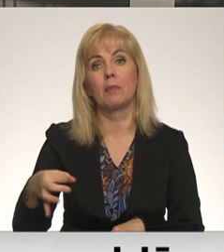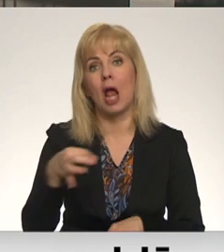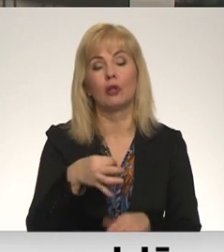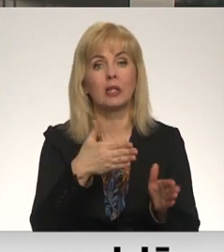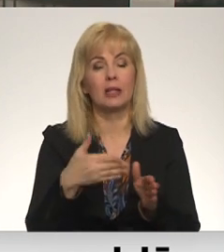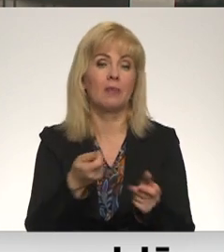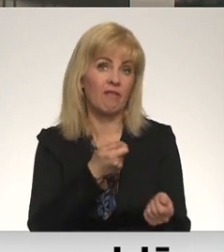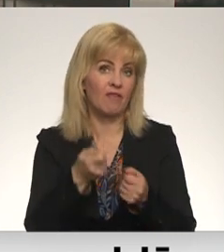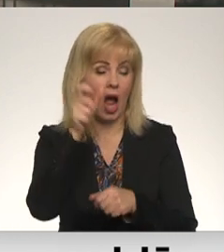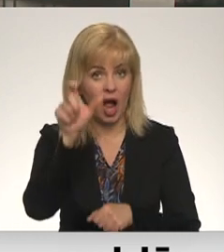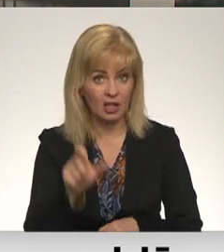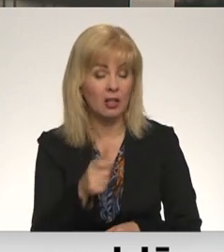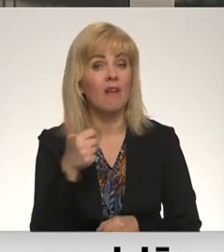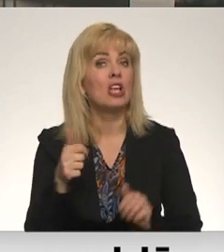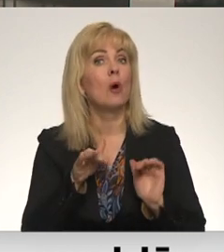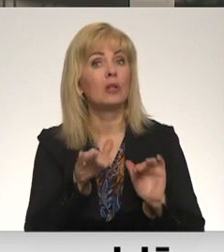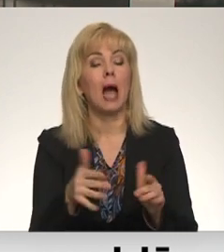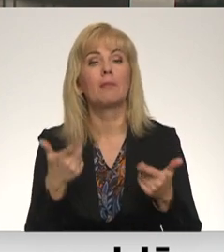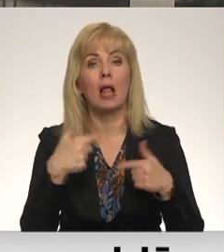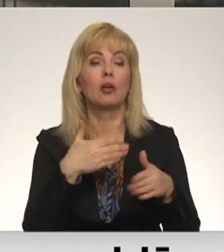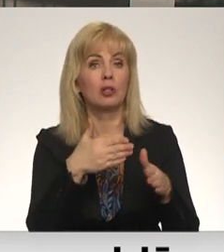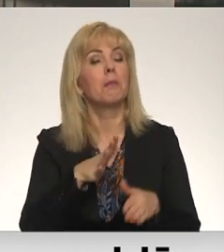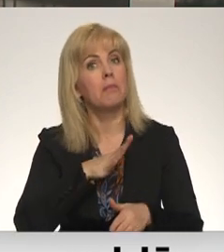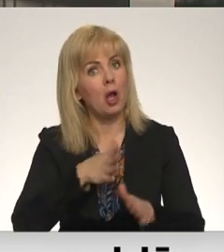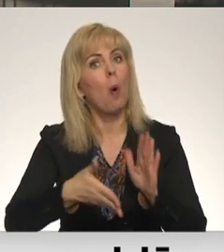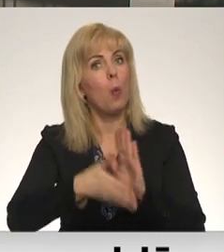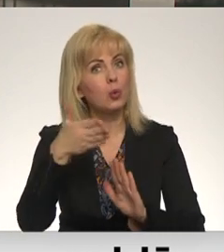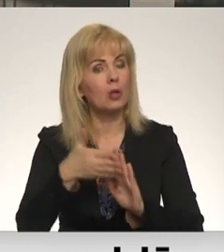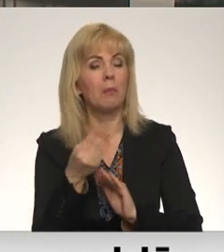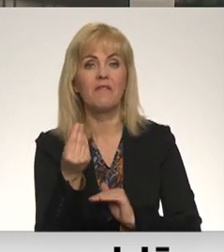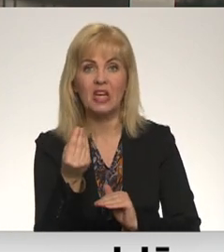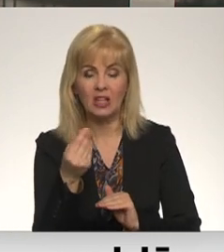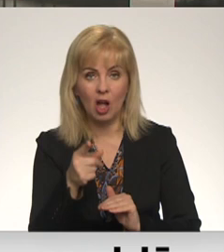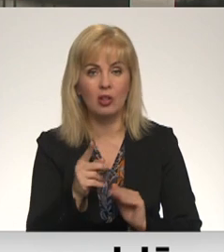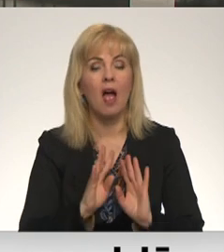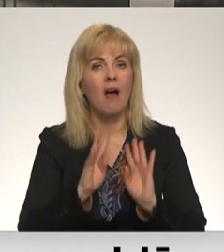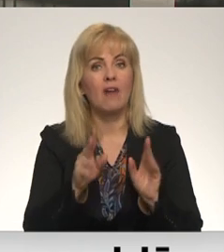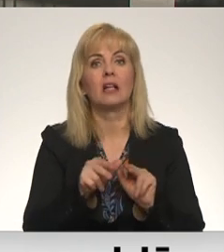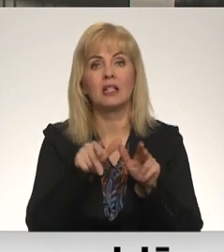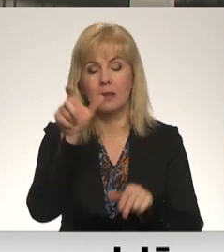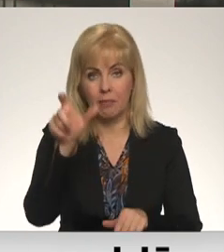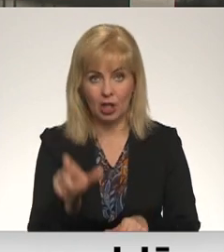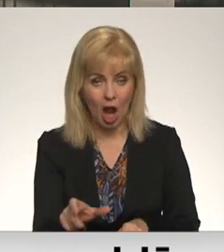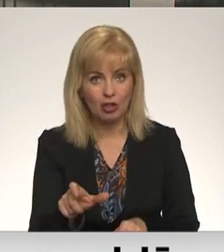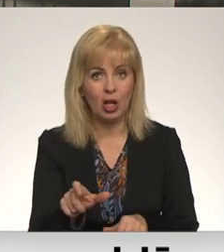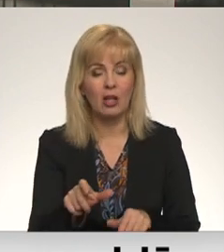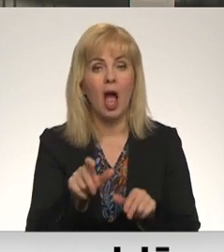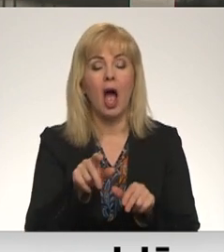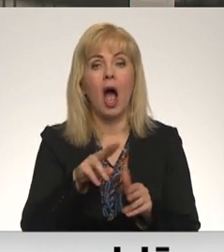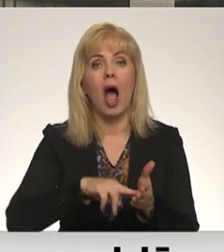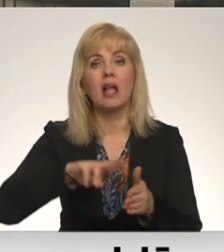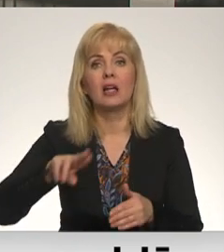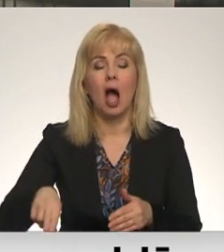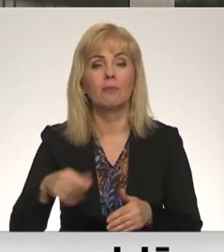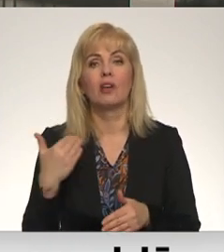slimnīcas vadītāji. Lai gan viņas darbības laikā slimnīca uzlabojusi savus finanšu rādītājus, valdes priekšsēdētāja neslēpj, atkāpšanās ir saistīta ar